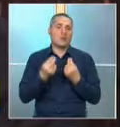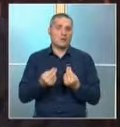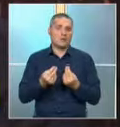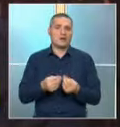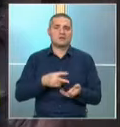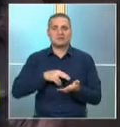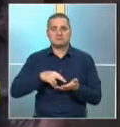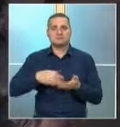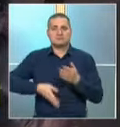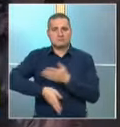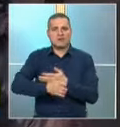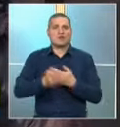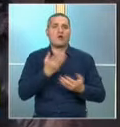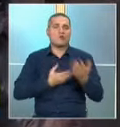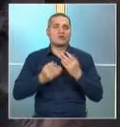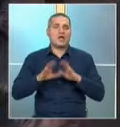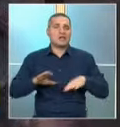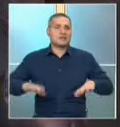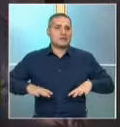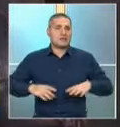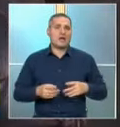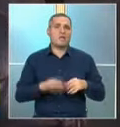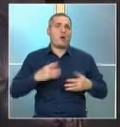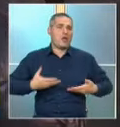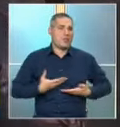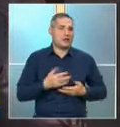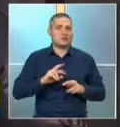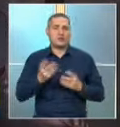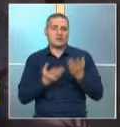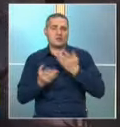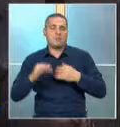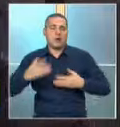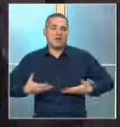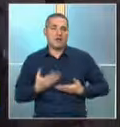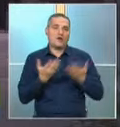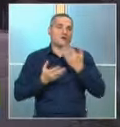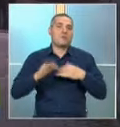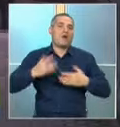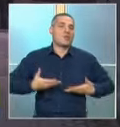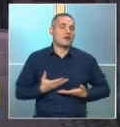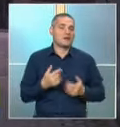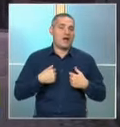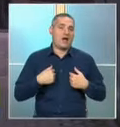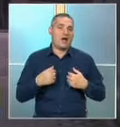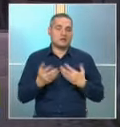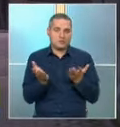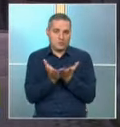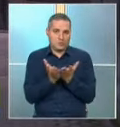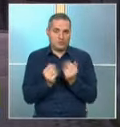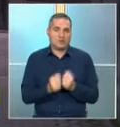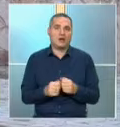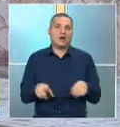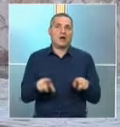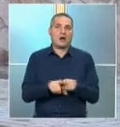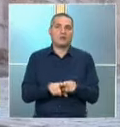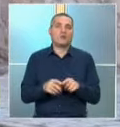е да дръгне на училище. В детската градина ли е по-интересно или в училище? В училище. Аз уча,